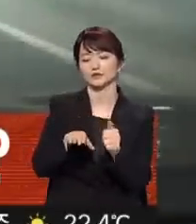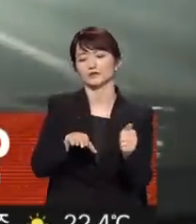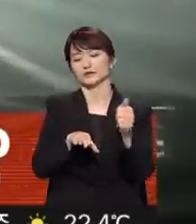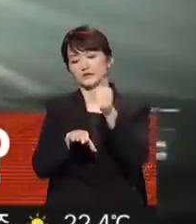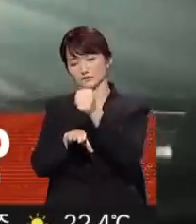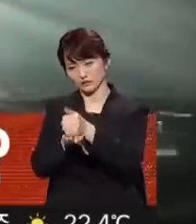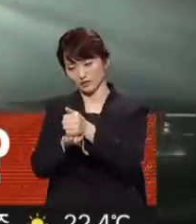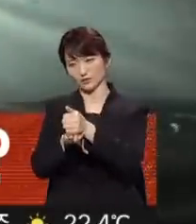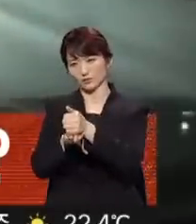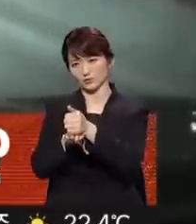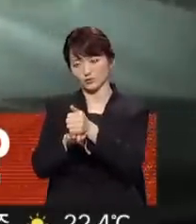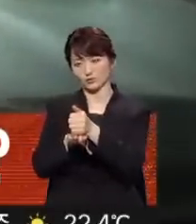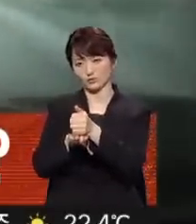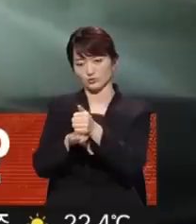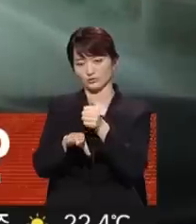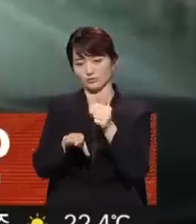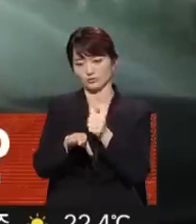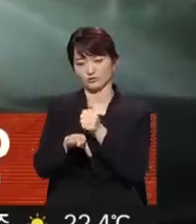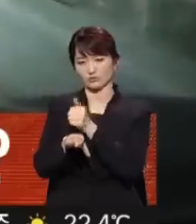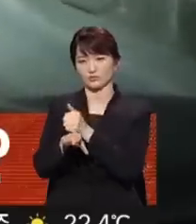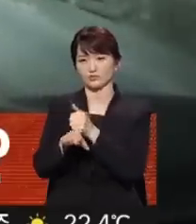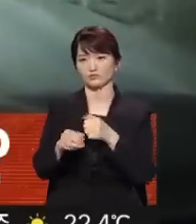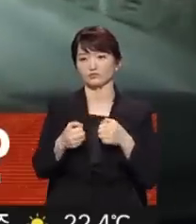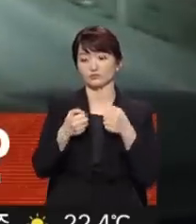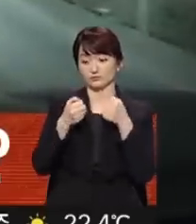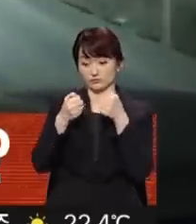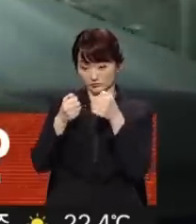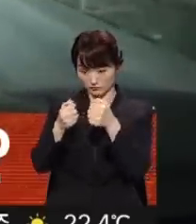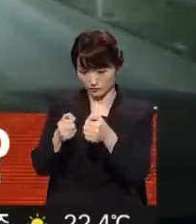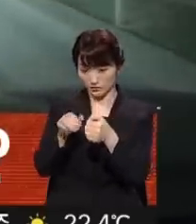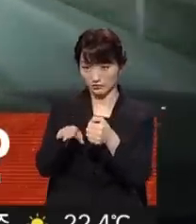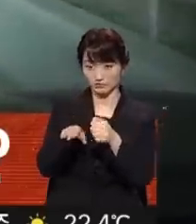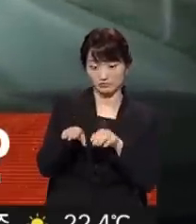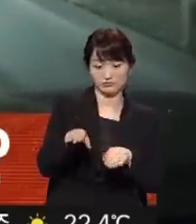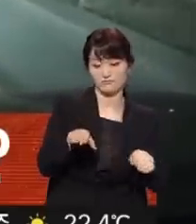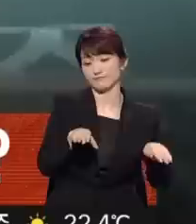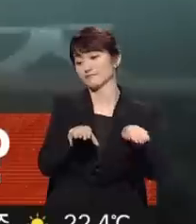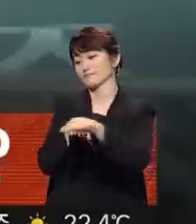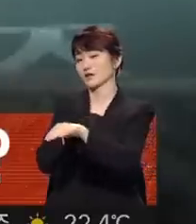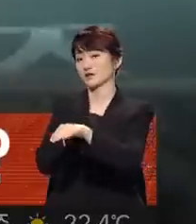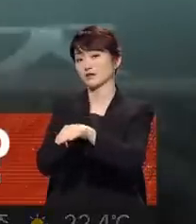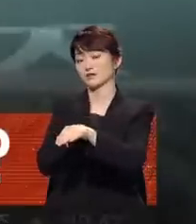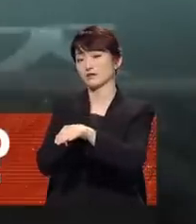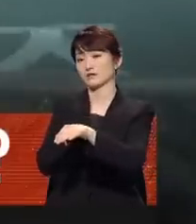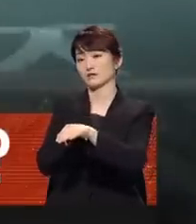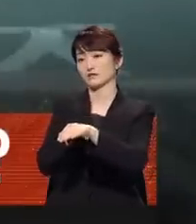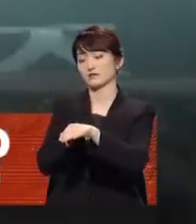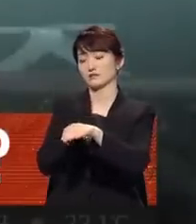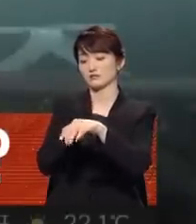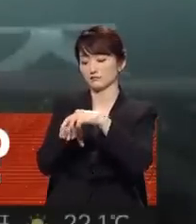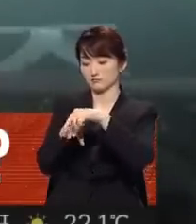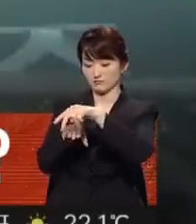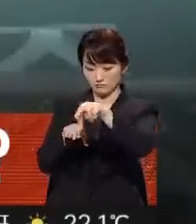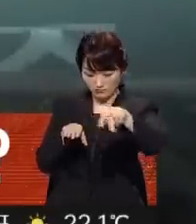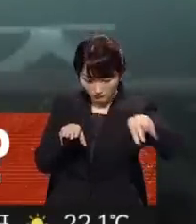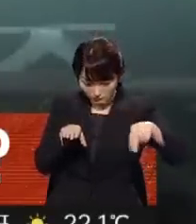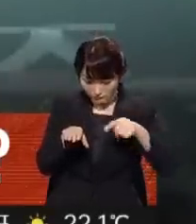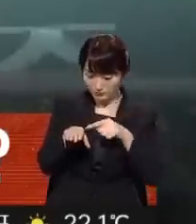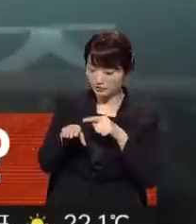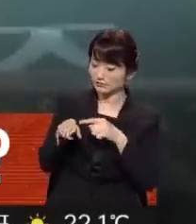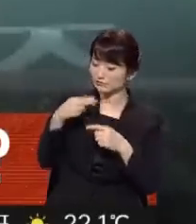태우고 차를 몰고 왔는데 갑자기 차가 이제 앞에 저런 식으로 앞에 가로막고 술 먹었느냐 이제 물어본